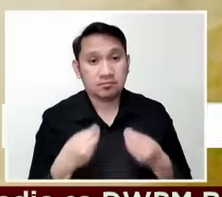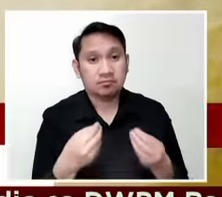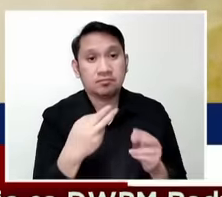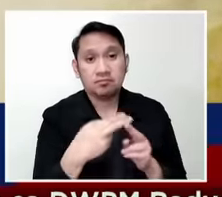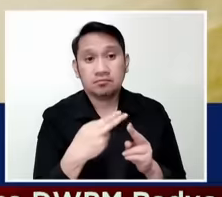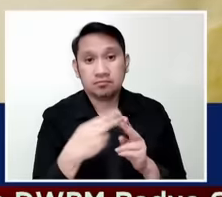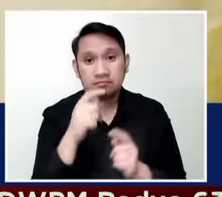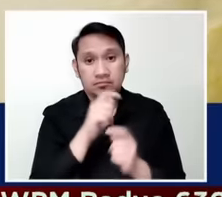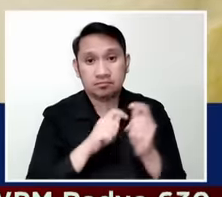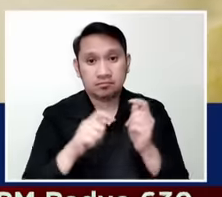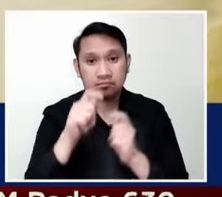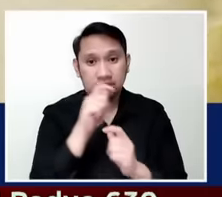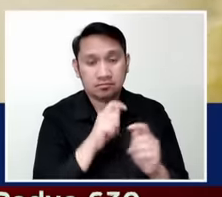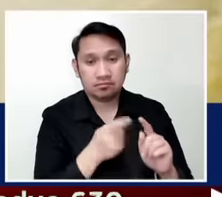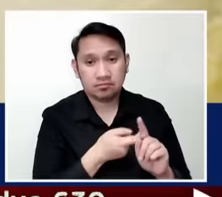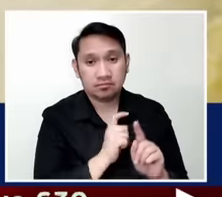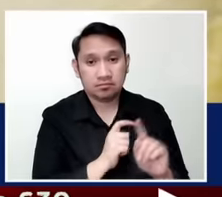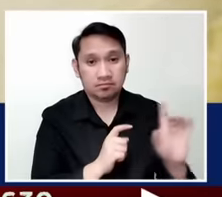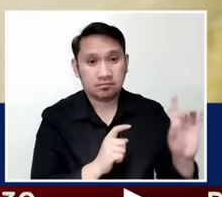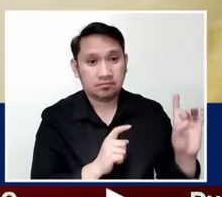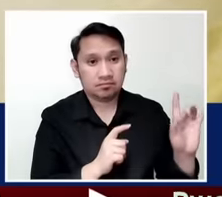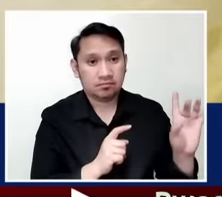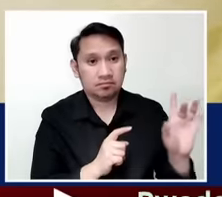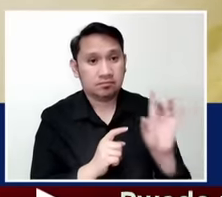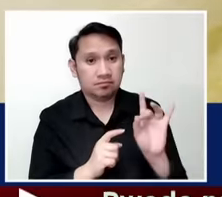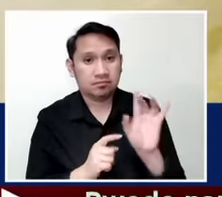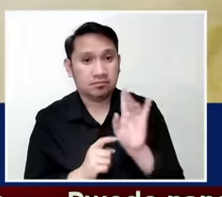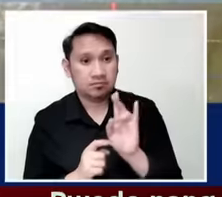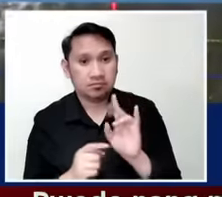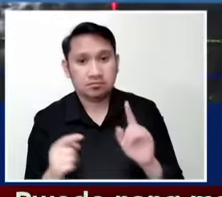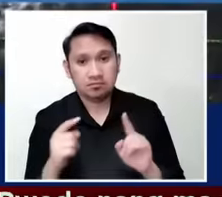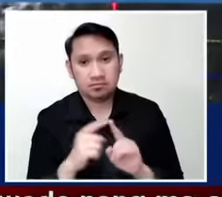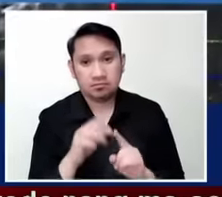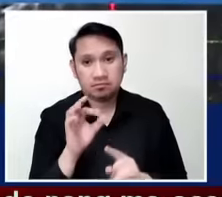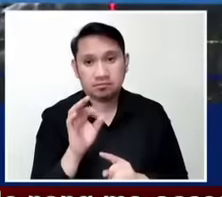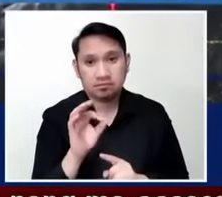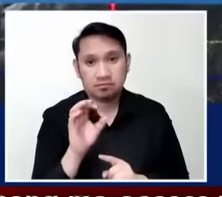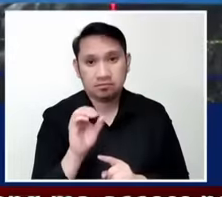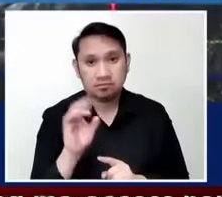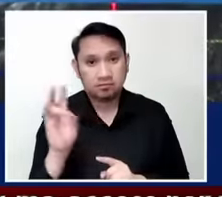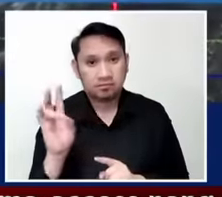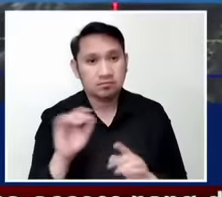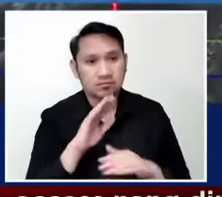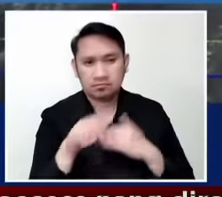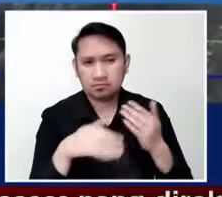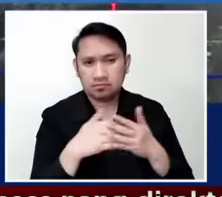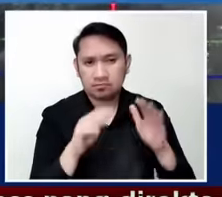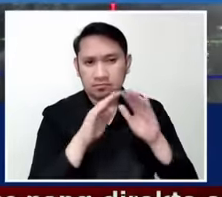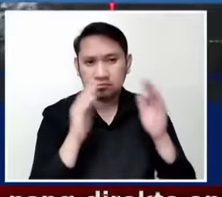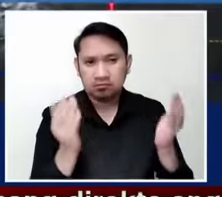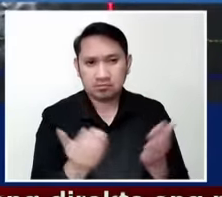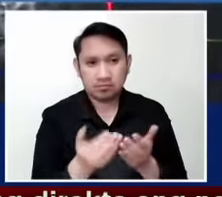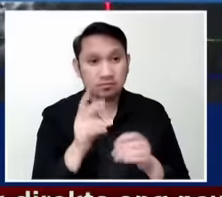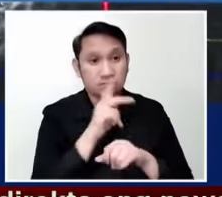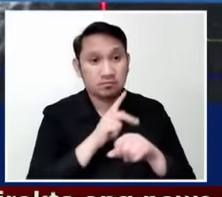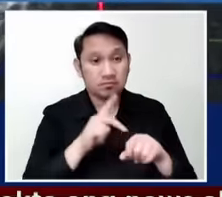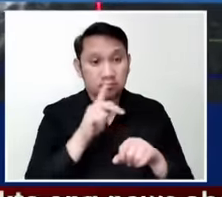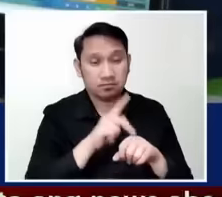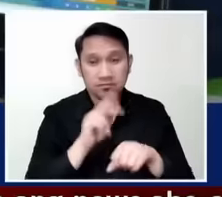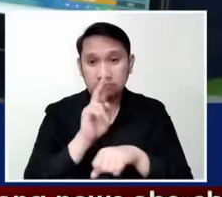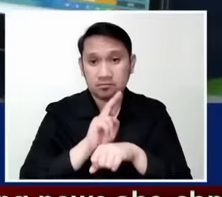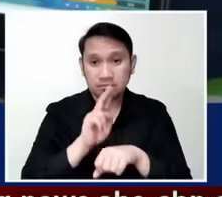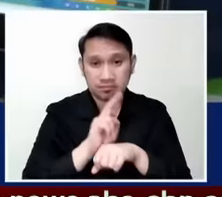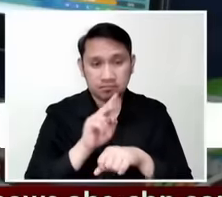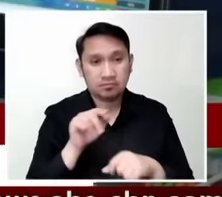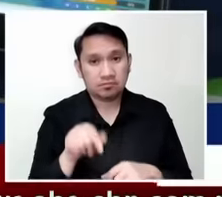sa mga bagyo mula 1887 hanggang 1907. Sa buong mundo, Pilipinas lamang ang gumagamit ng